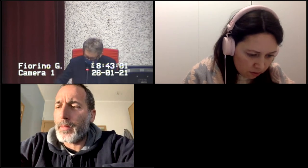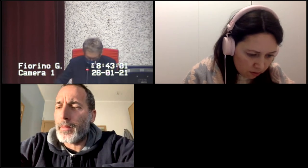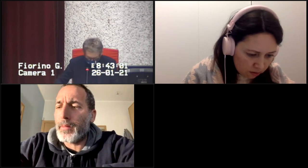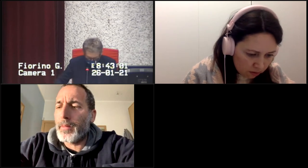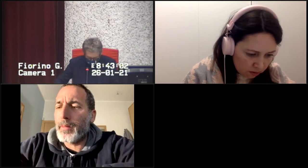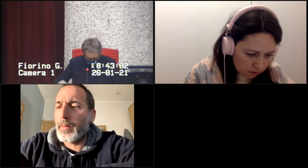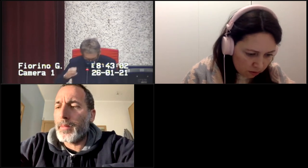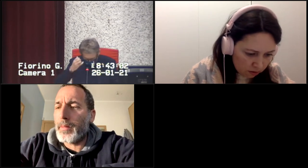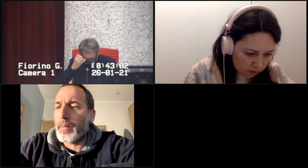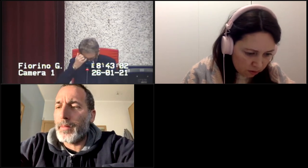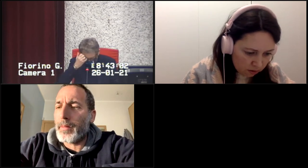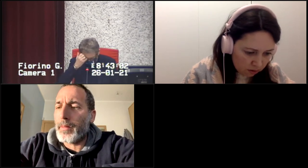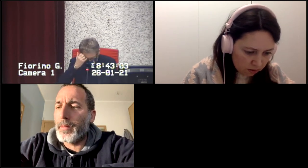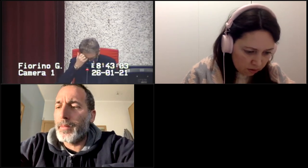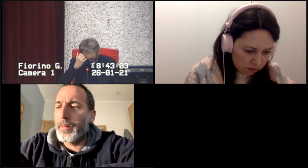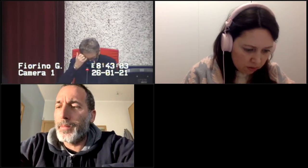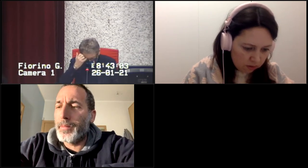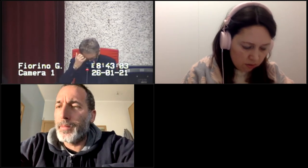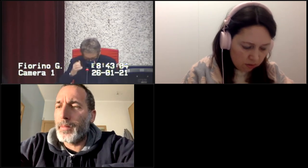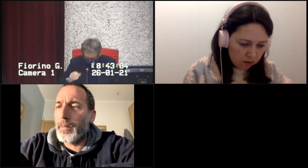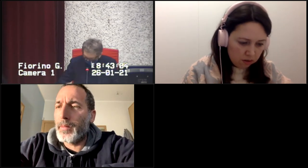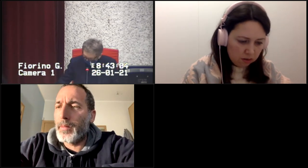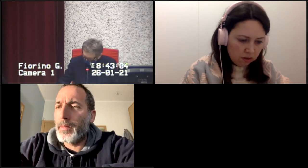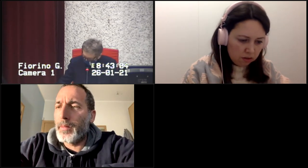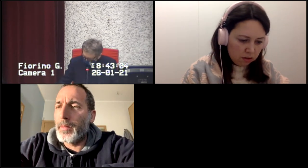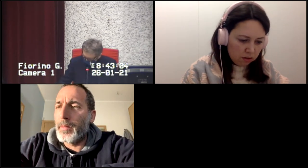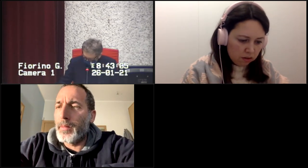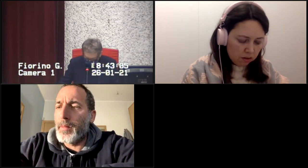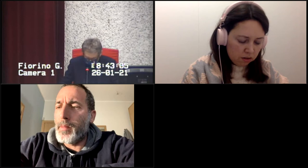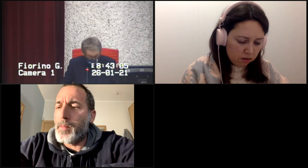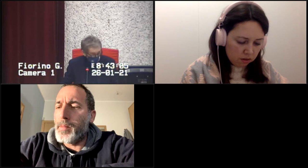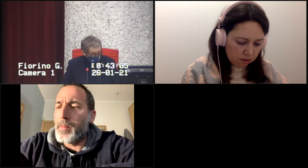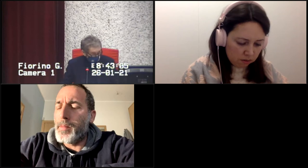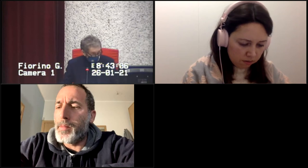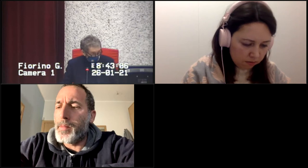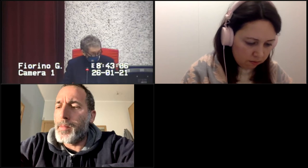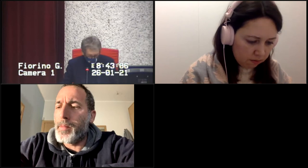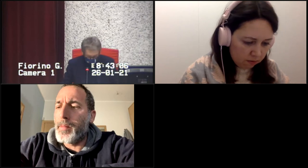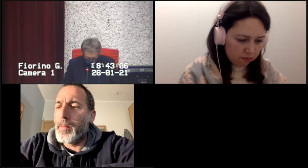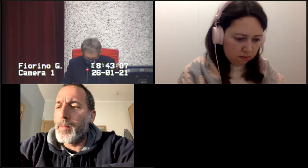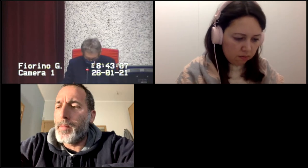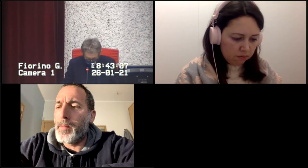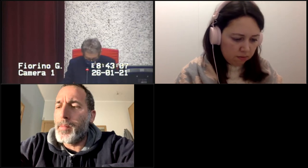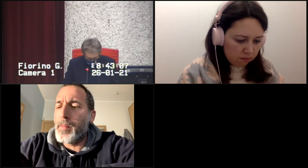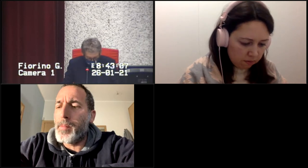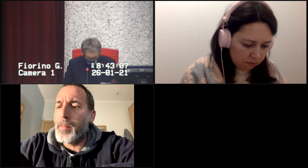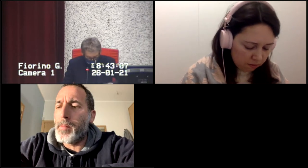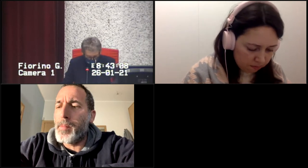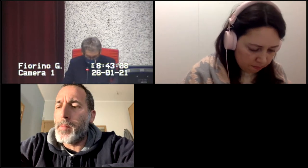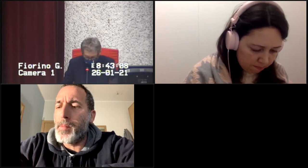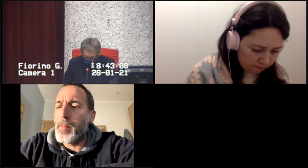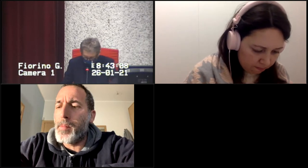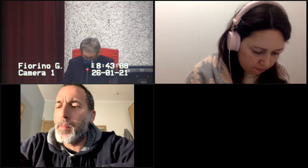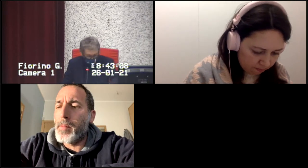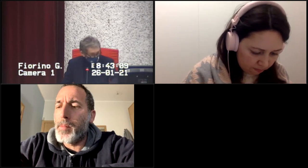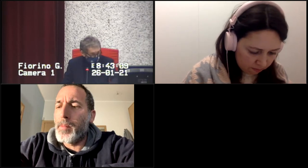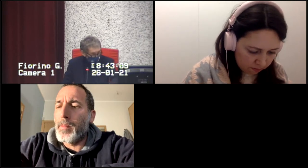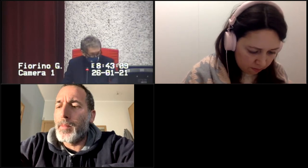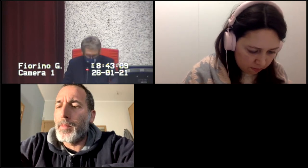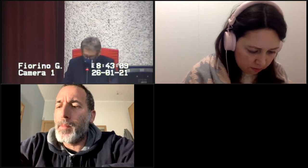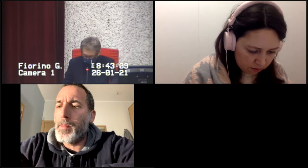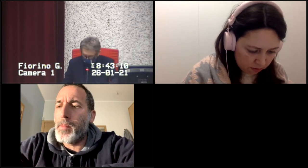lettura degli ordini del giorno, la consigliera Floridi mi ha chiesto proprio un minuto per comunicare, per dire